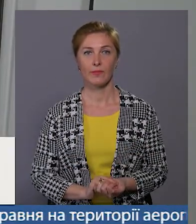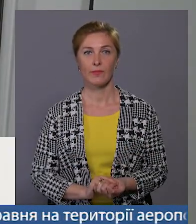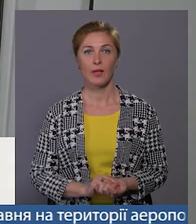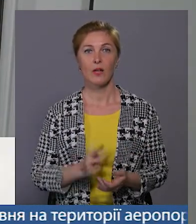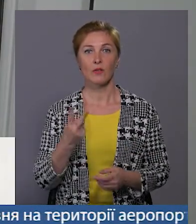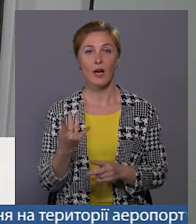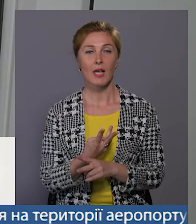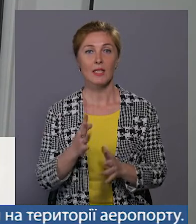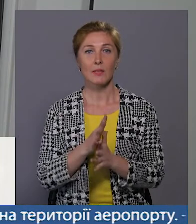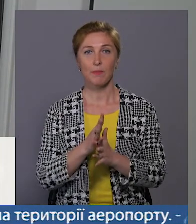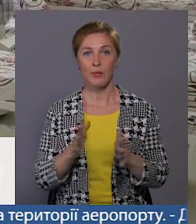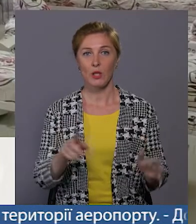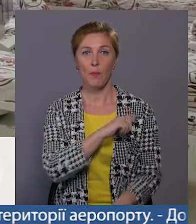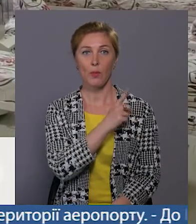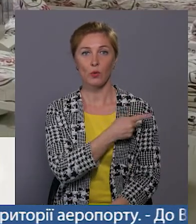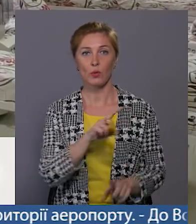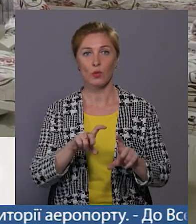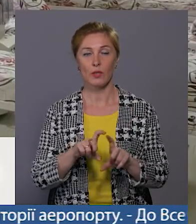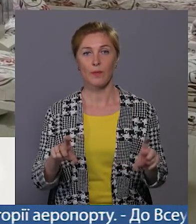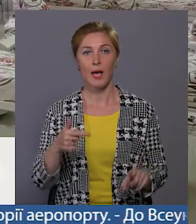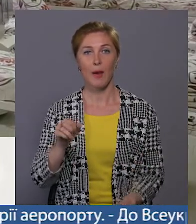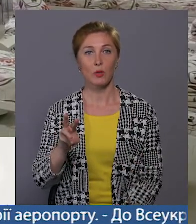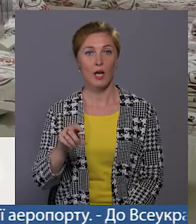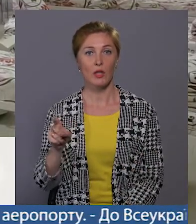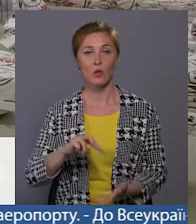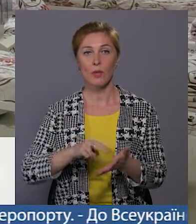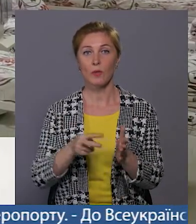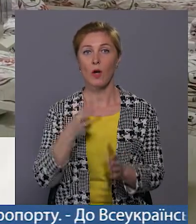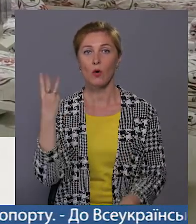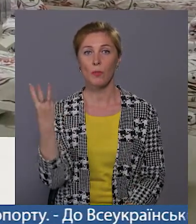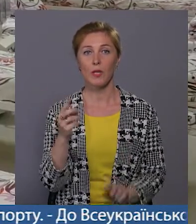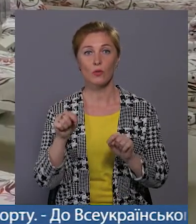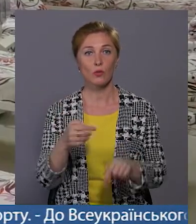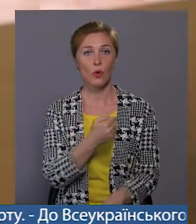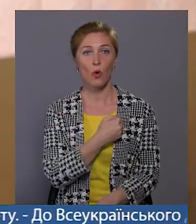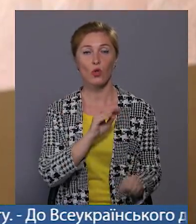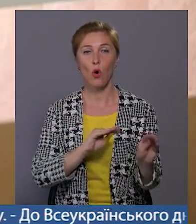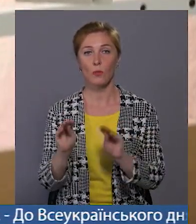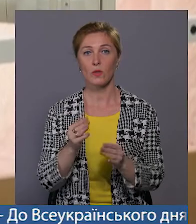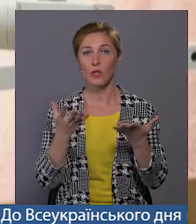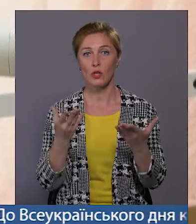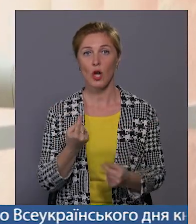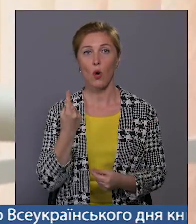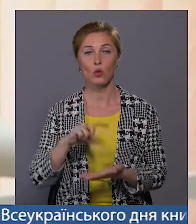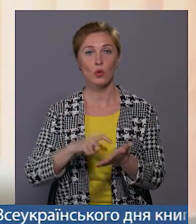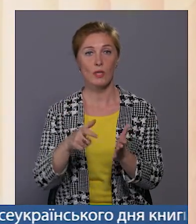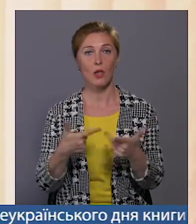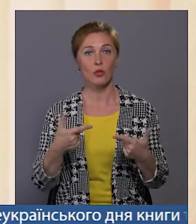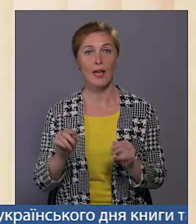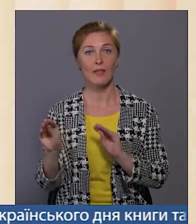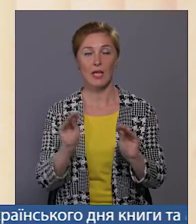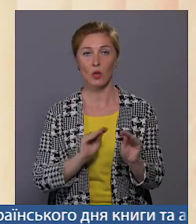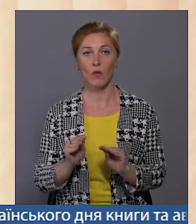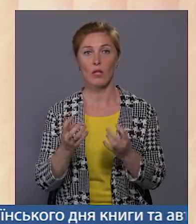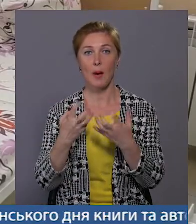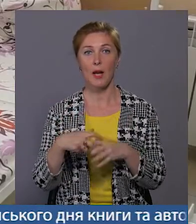Удвічі збільшити потужності відділення гемодіалізу запланували у Хмельницькому. Тут хочуть облаштувати ще одну залу, де встановлять апарати